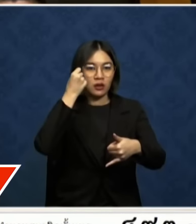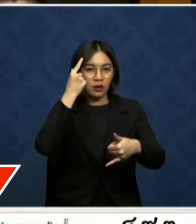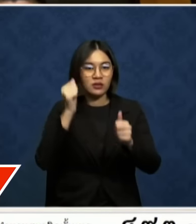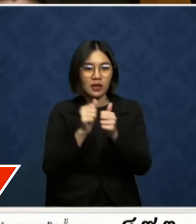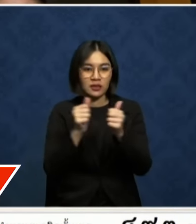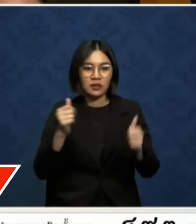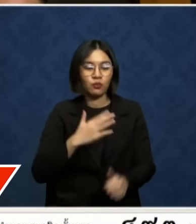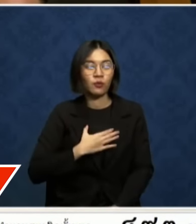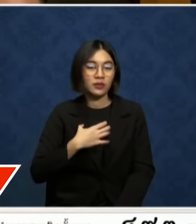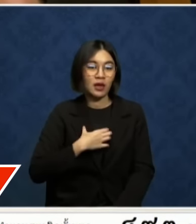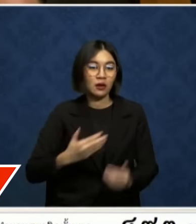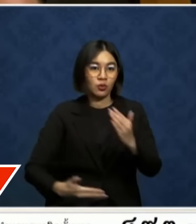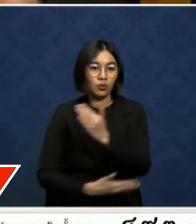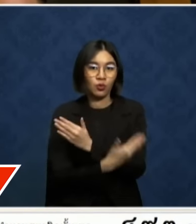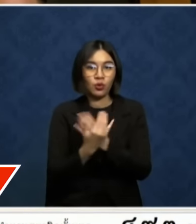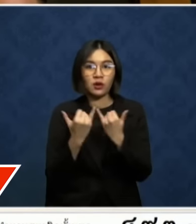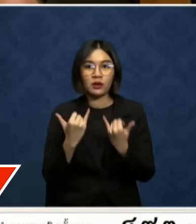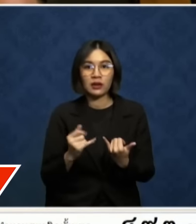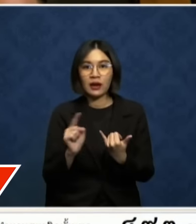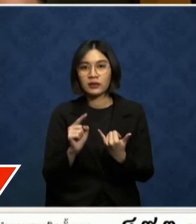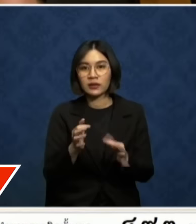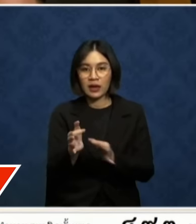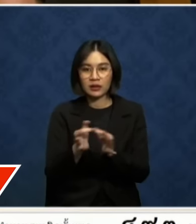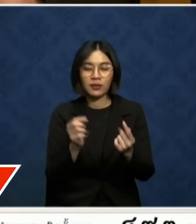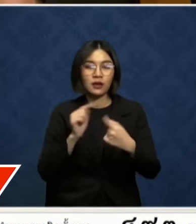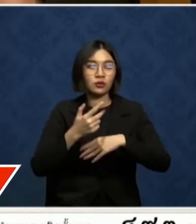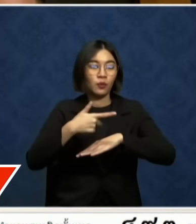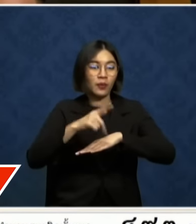จะใช้โอกาสนี้ในการที่จะนำเรียนต่อท่านประธานว่า